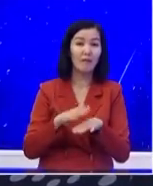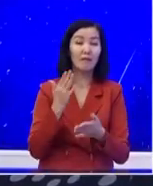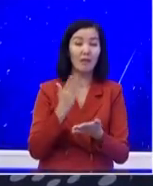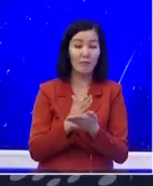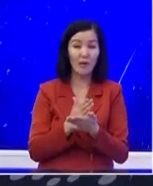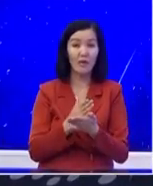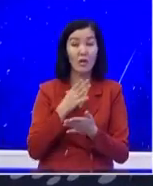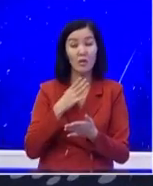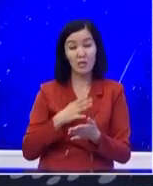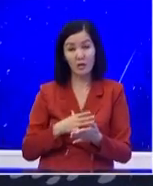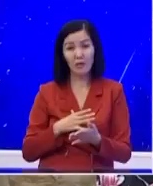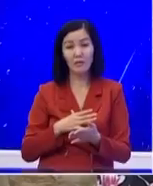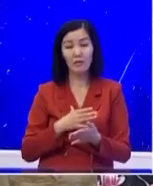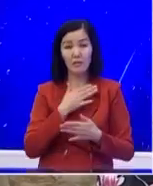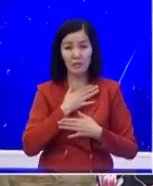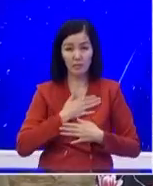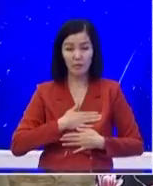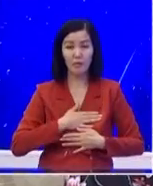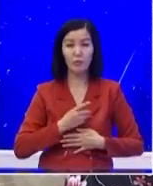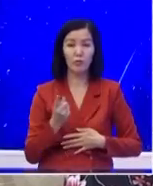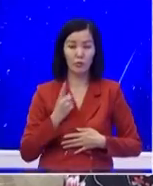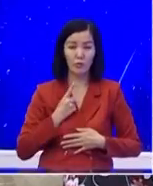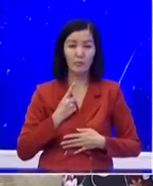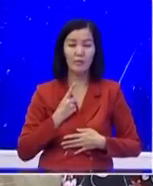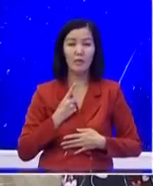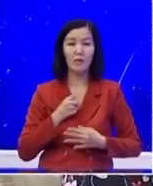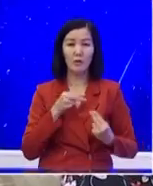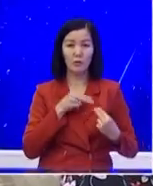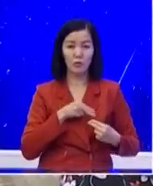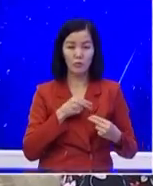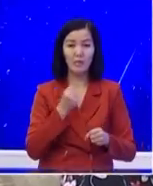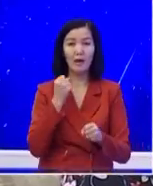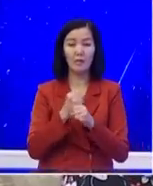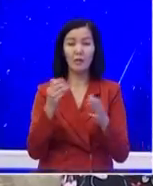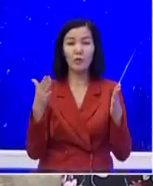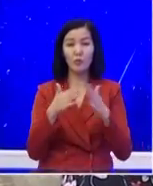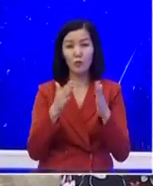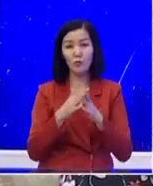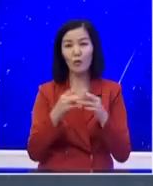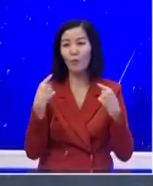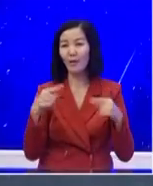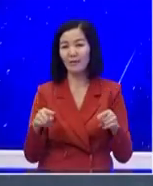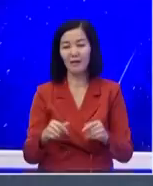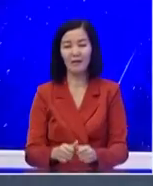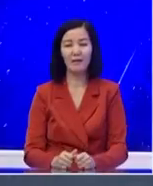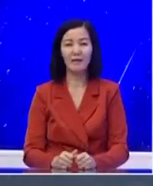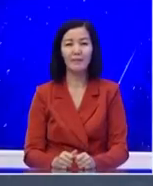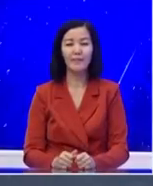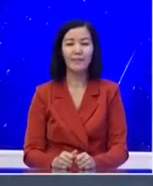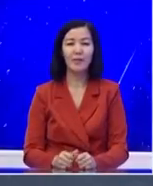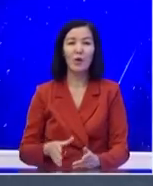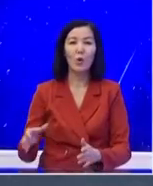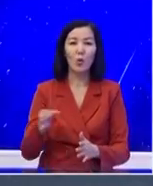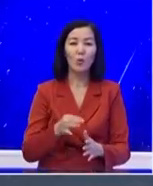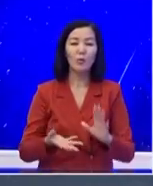әрине. Төзімен, сабырмен күтеміз. Жұмыста қатал болғанымен үйде басқа адам. Айта кетейік, облыс